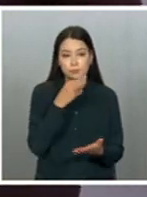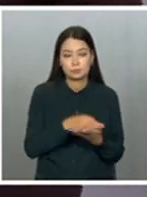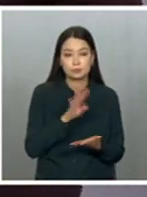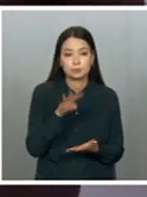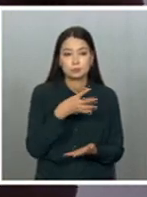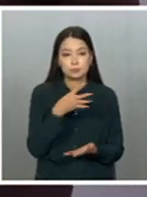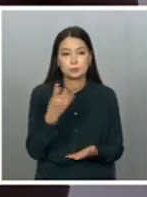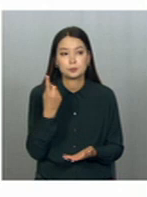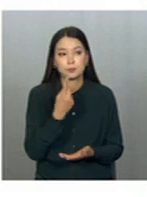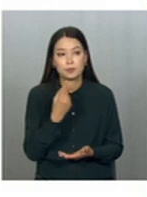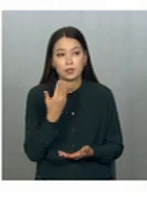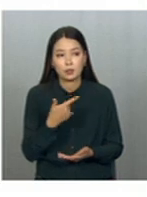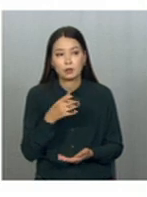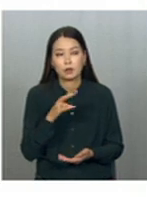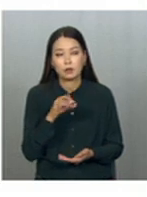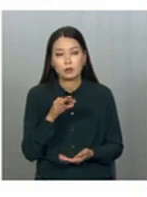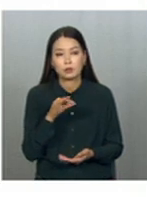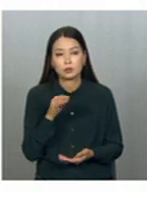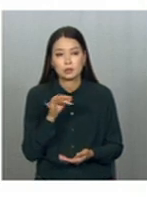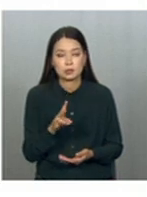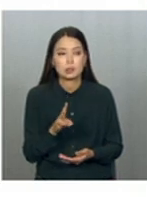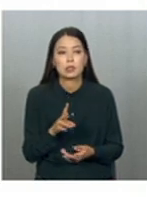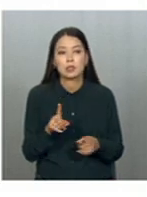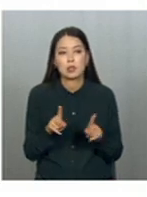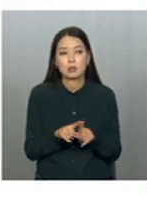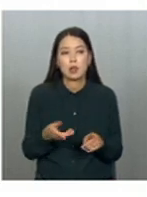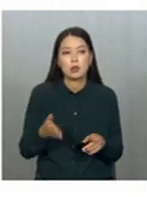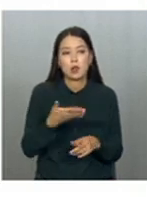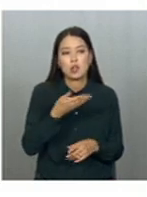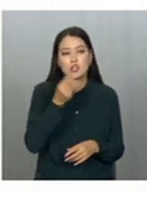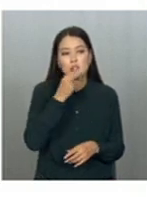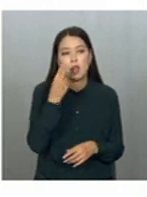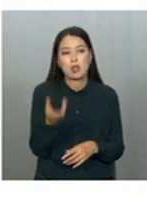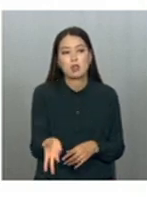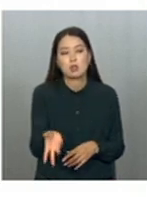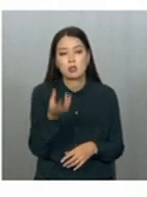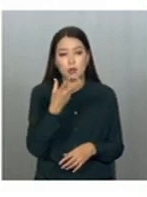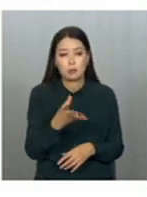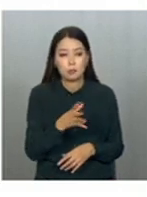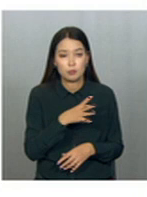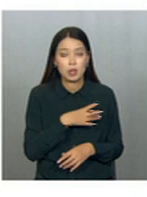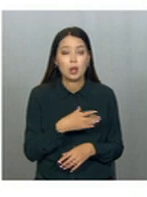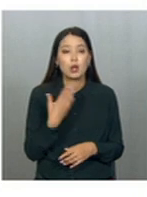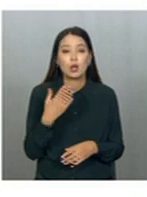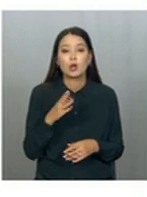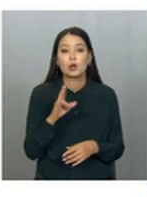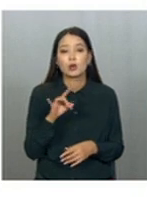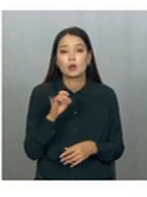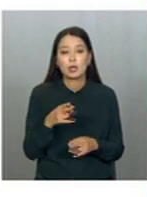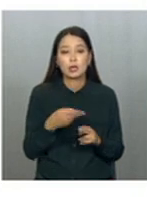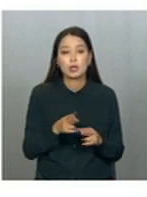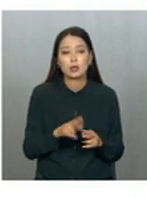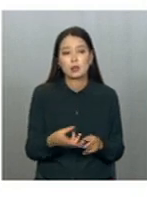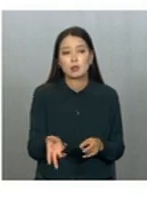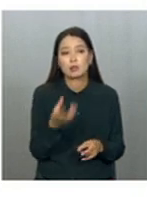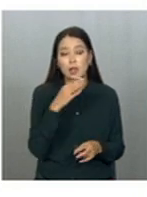мысал. Голонушкин күректей қолын шай құтыға созды. Осы жердегі күректей дегеніміз теңеу болып